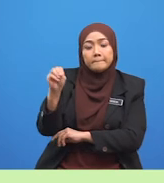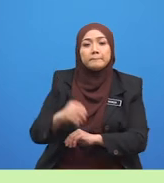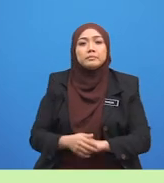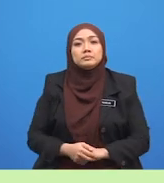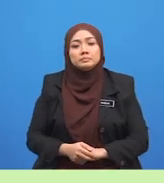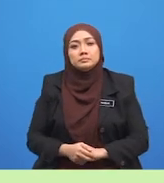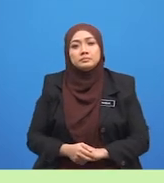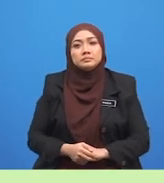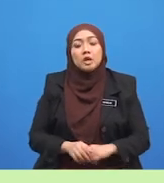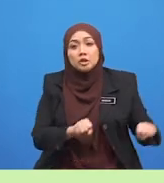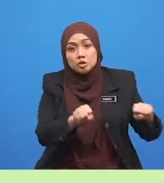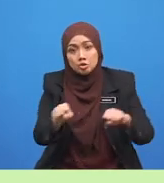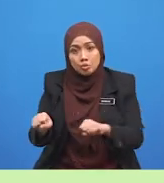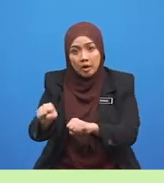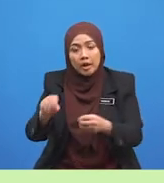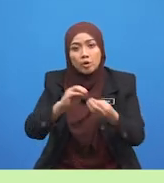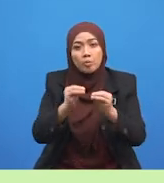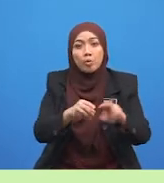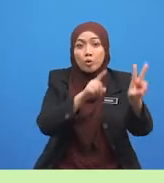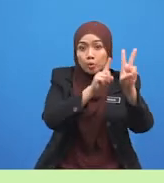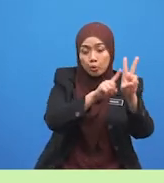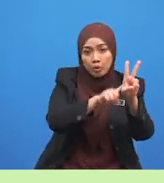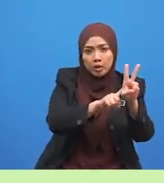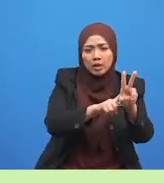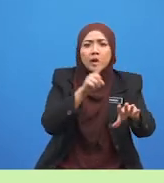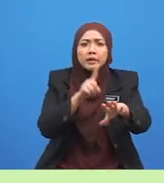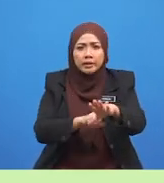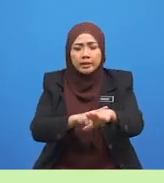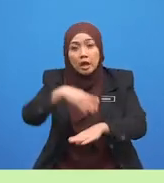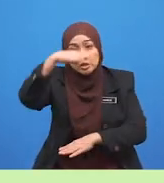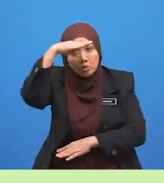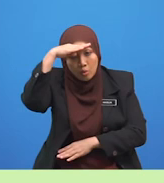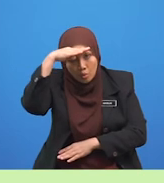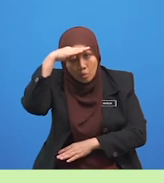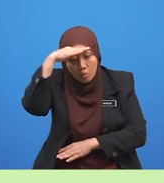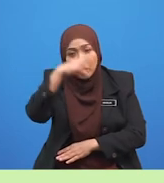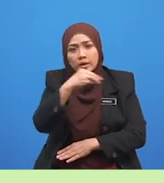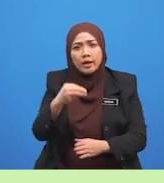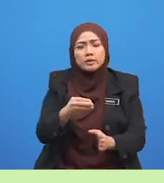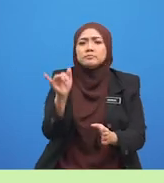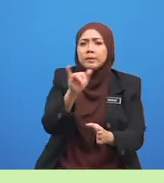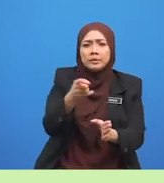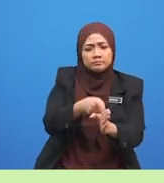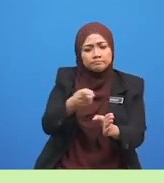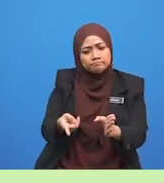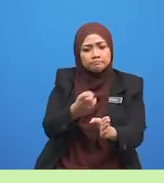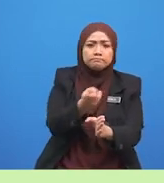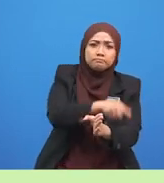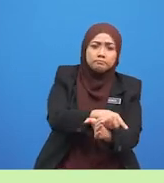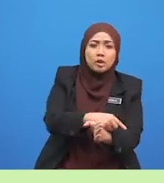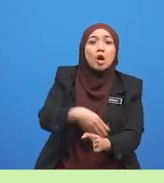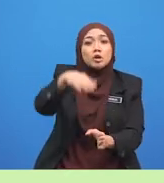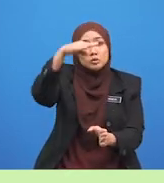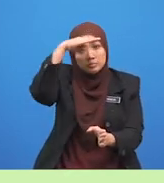Sungai kedua terletak di negeri Johor. Juga merupakan sempadan semulajadi antara negeri Johor dan